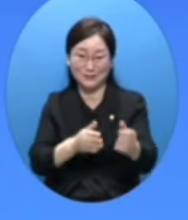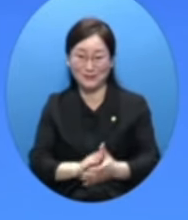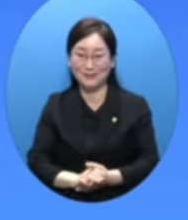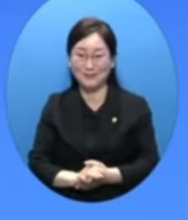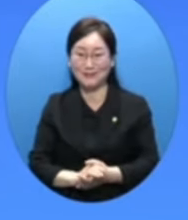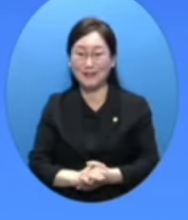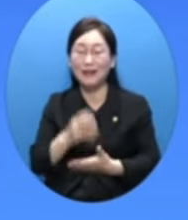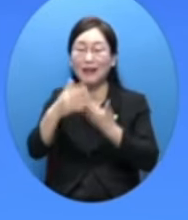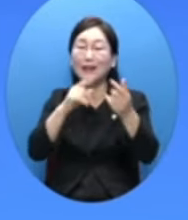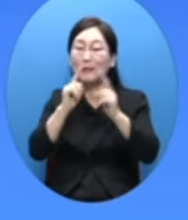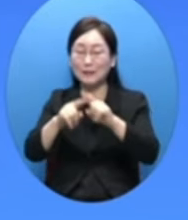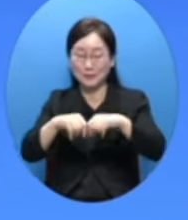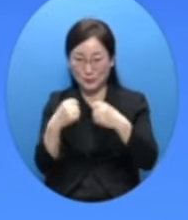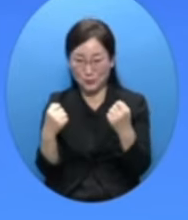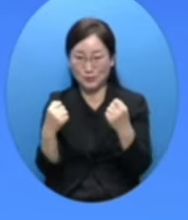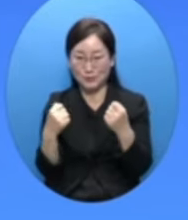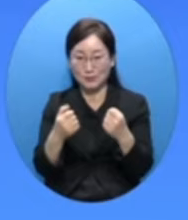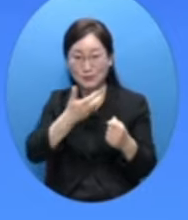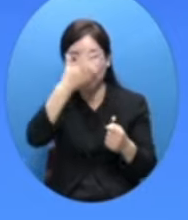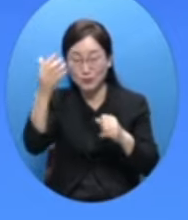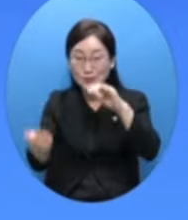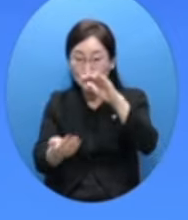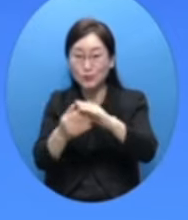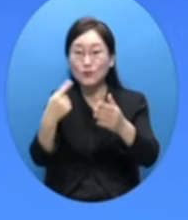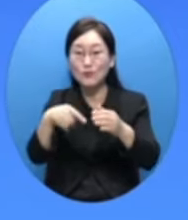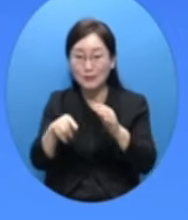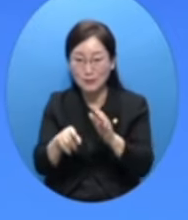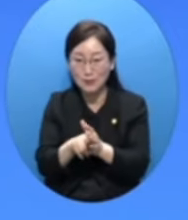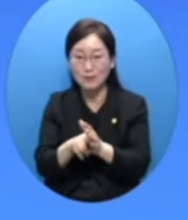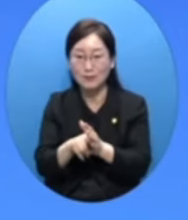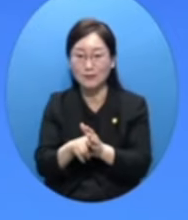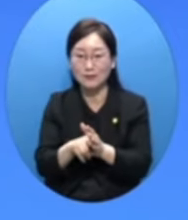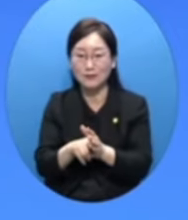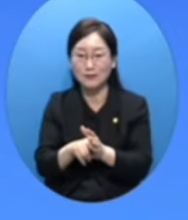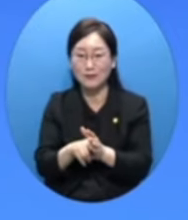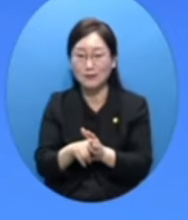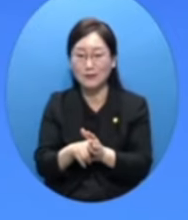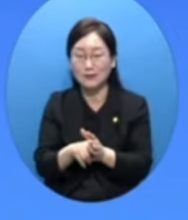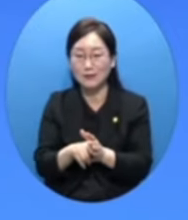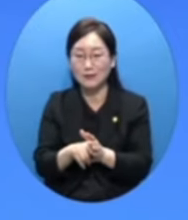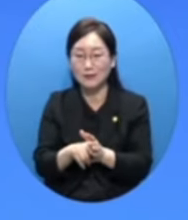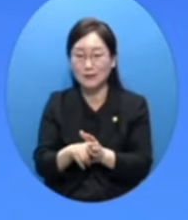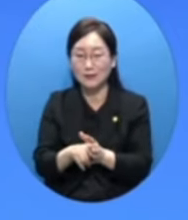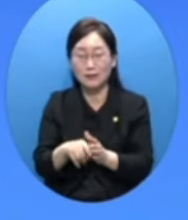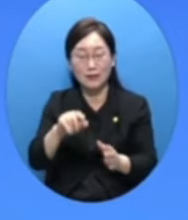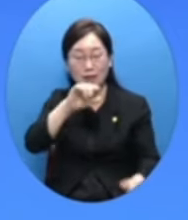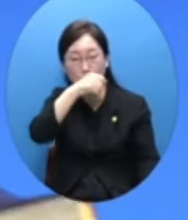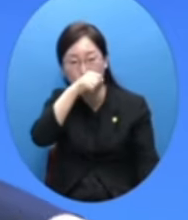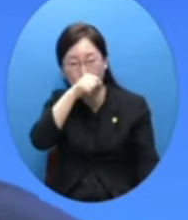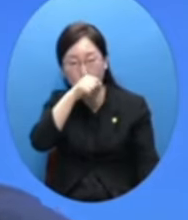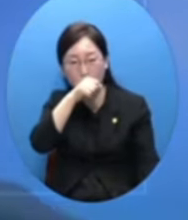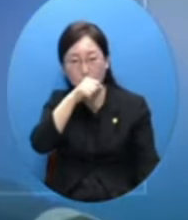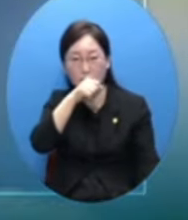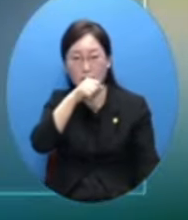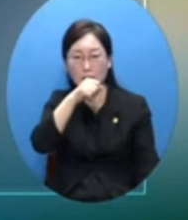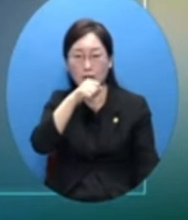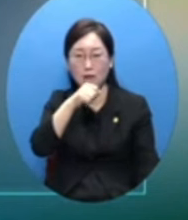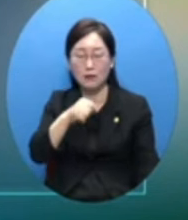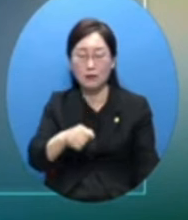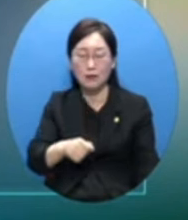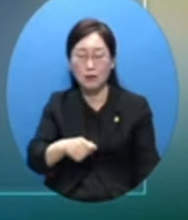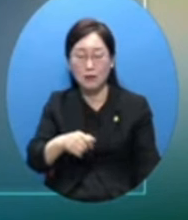네, 하나님 말씀을 순종해서 꿈을 이루기 위해서 그 아프리카 미전도 종족 보조족을 전도하기